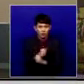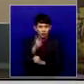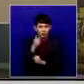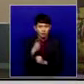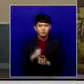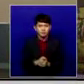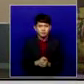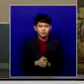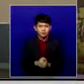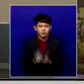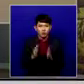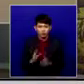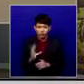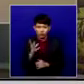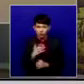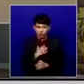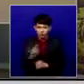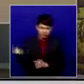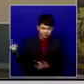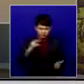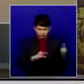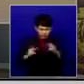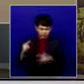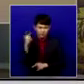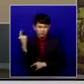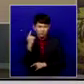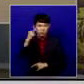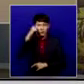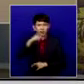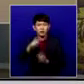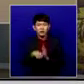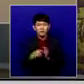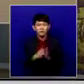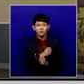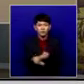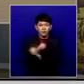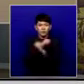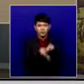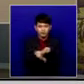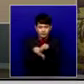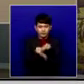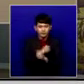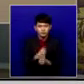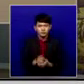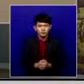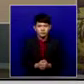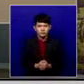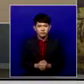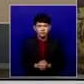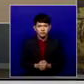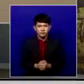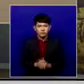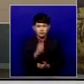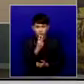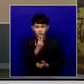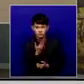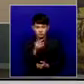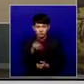งดูดคนทั้งโลกอยากจะมาเที่ยวเมืองไทยเพราะปลอดภัยนี่ไงต่อด้วยนี่ไง Amazing Thailand